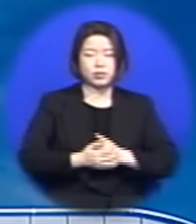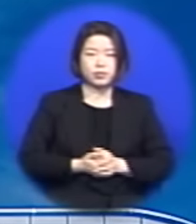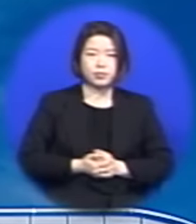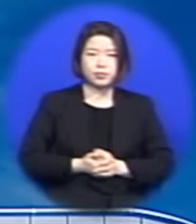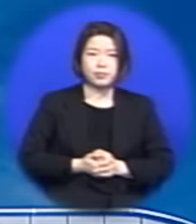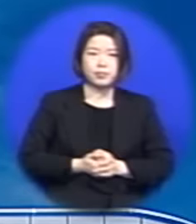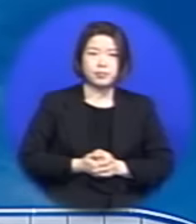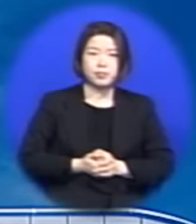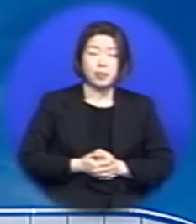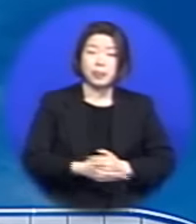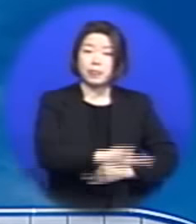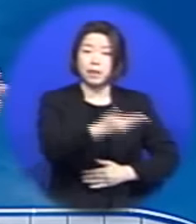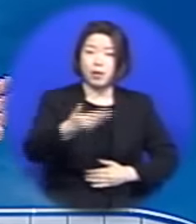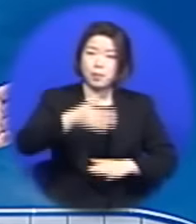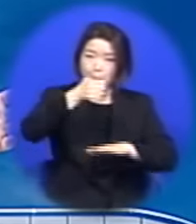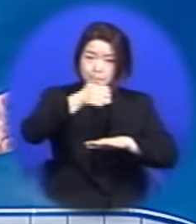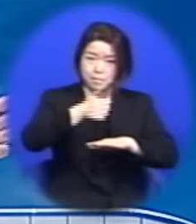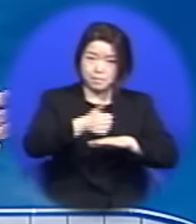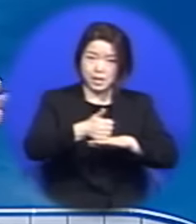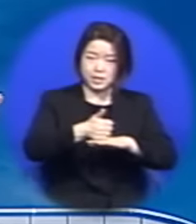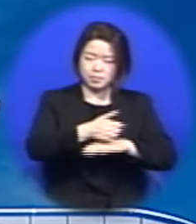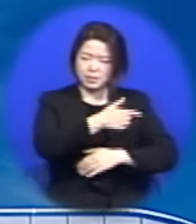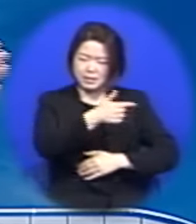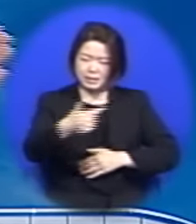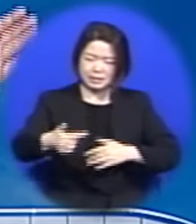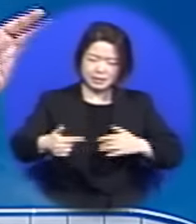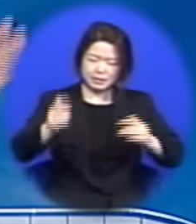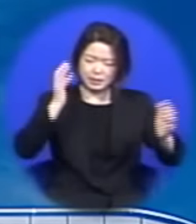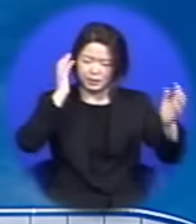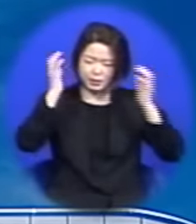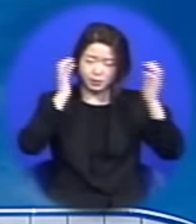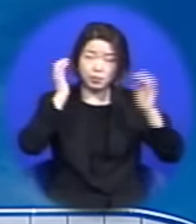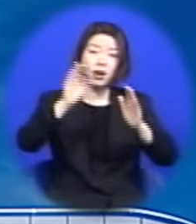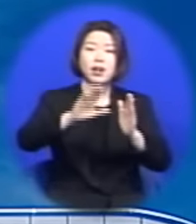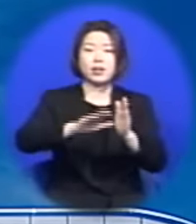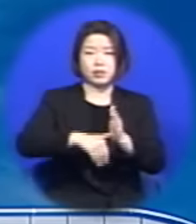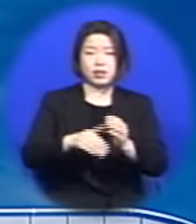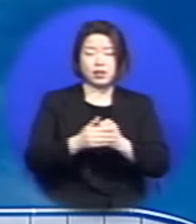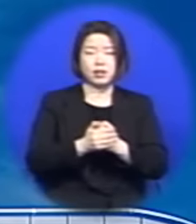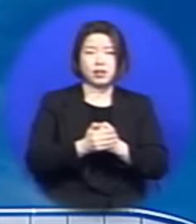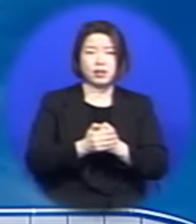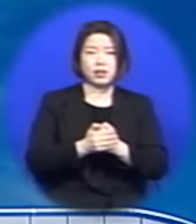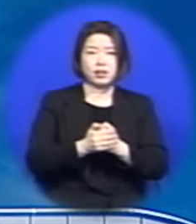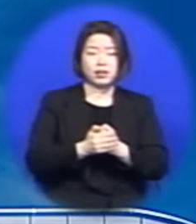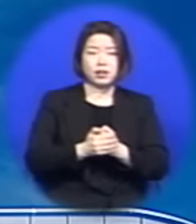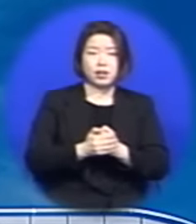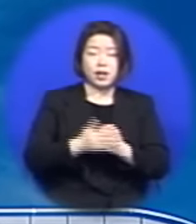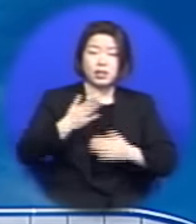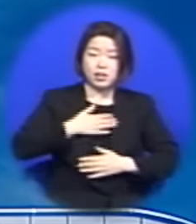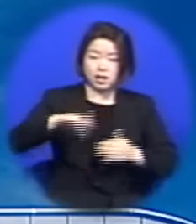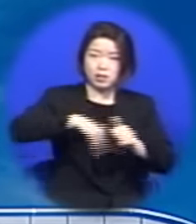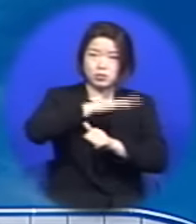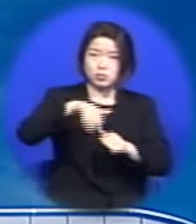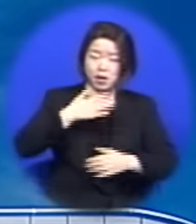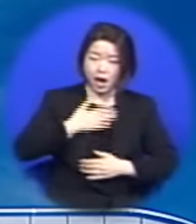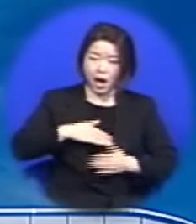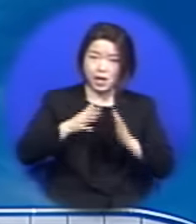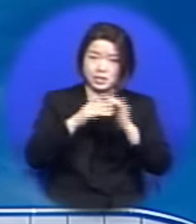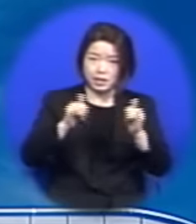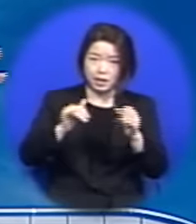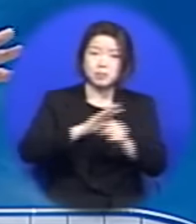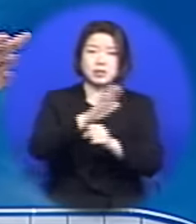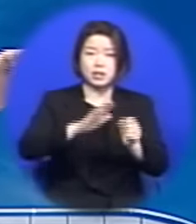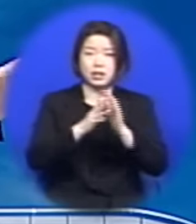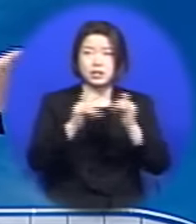겁니다 여러분 마지막 대환란의 때에 진짜 대환란의 때 내 주변에 아는 사람 사랑하는